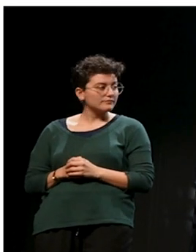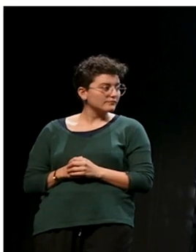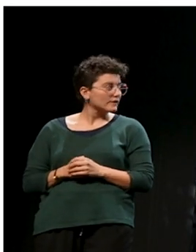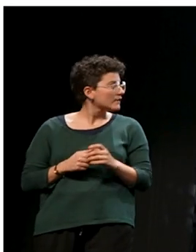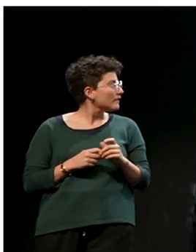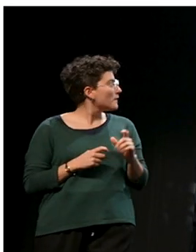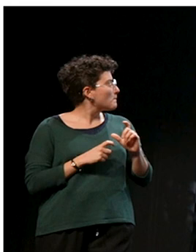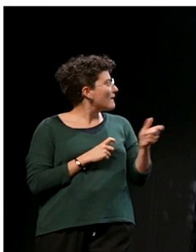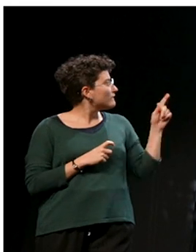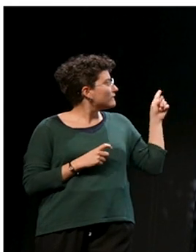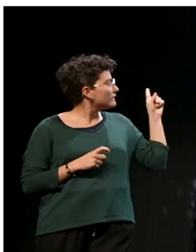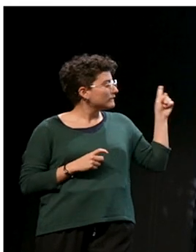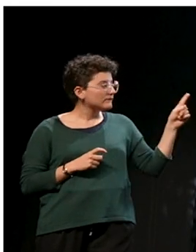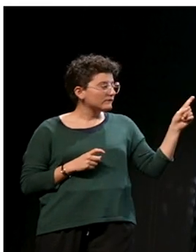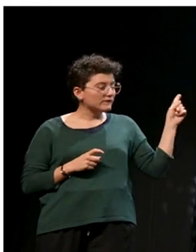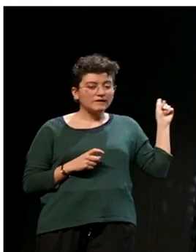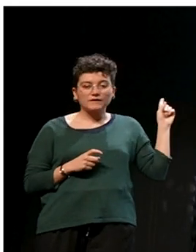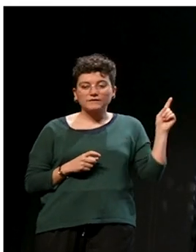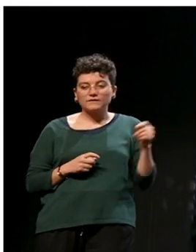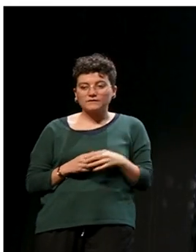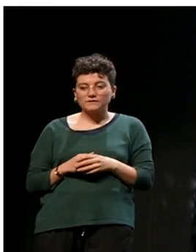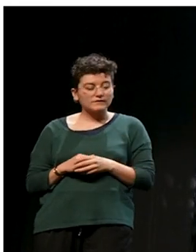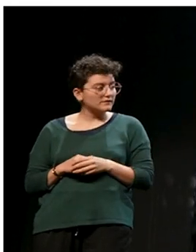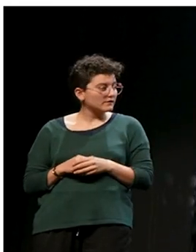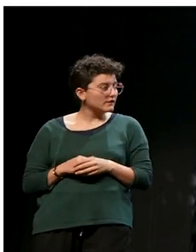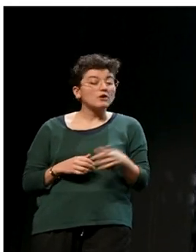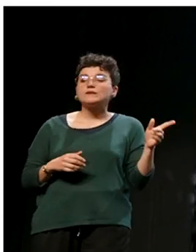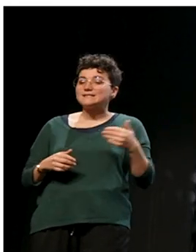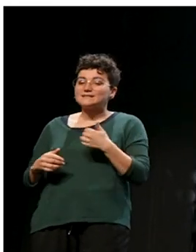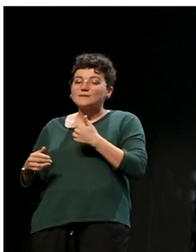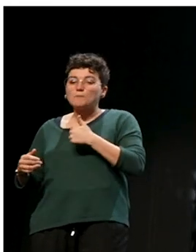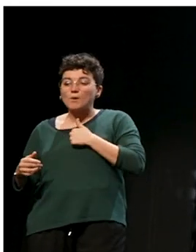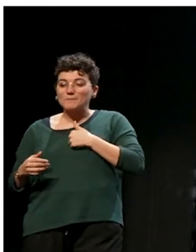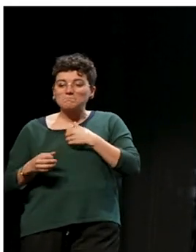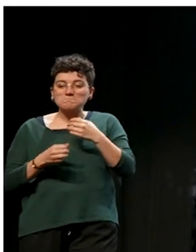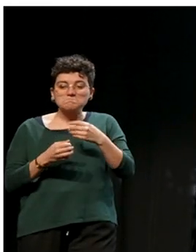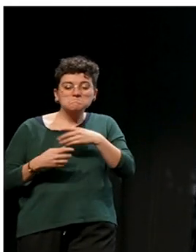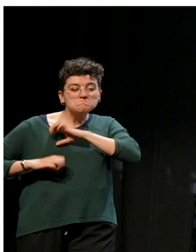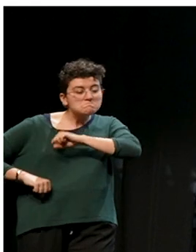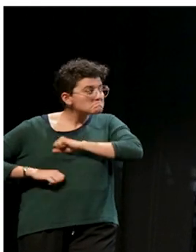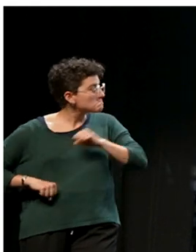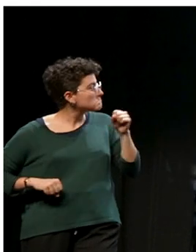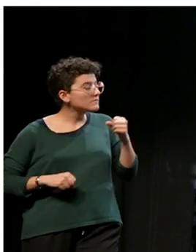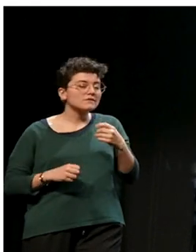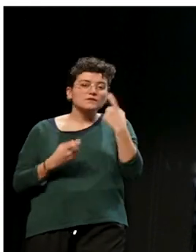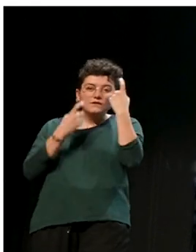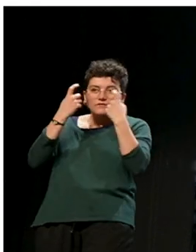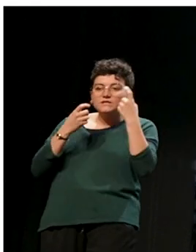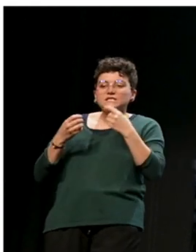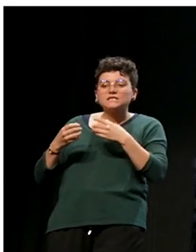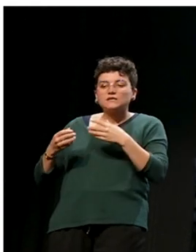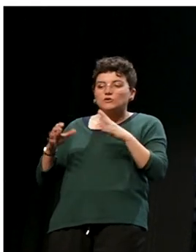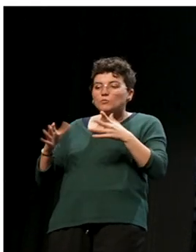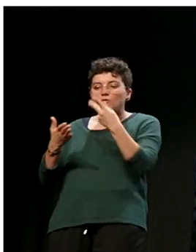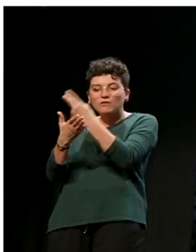Sur la suivante. Ouais, la suivante, c'était moi, c'était un test que j'avais fait. Je devais faire une illustration pour un escape